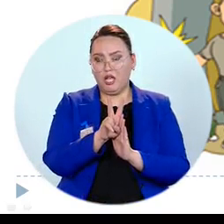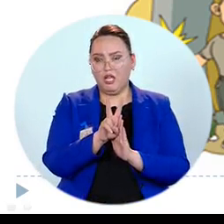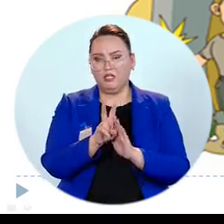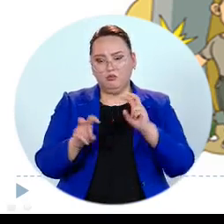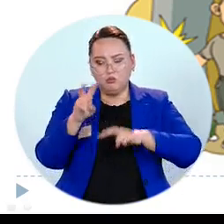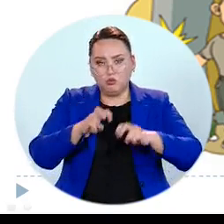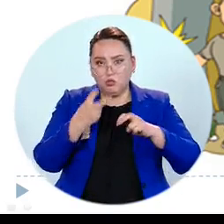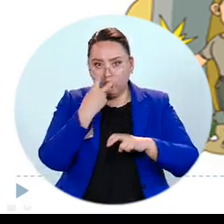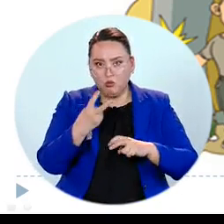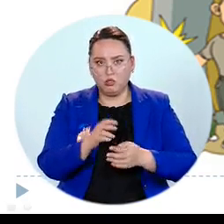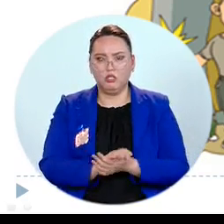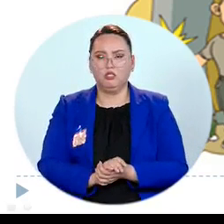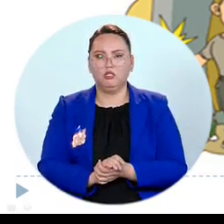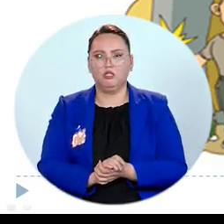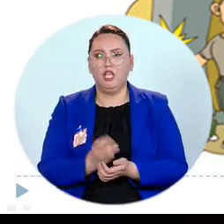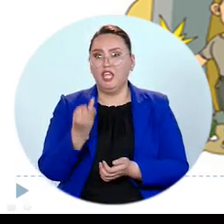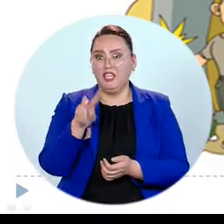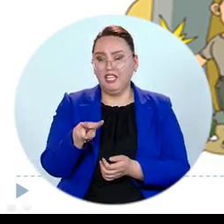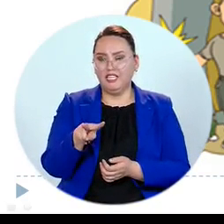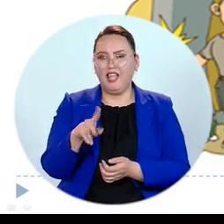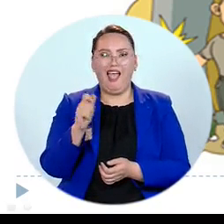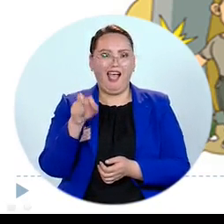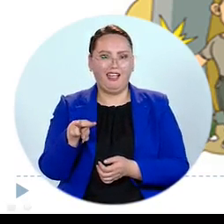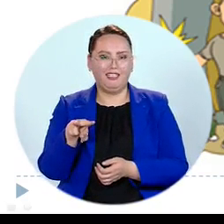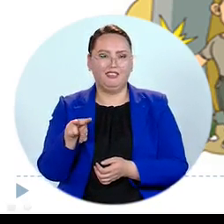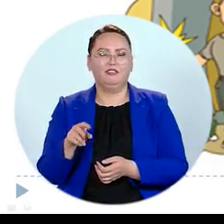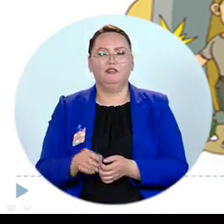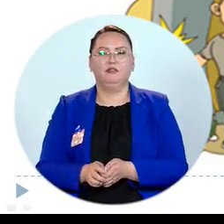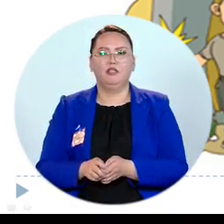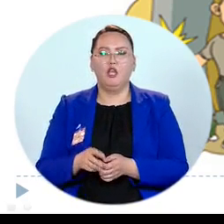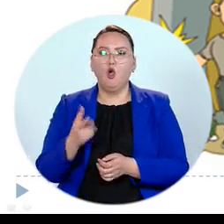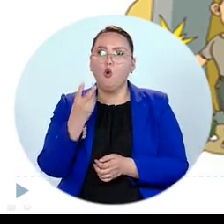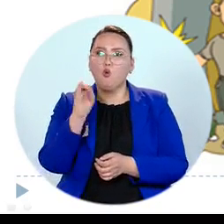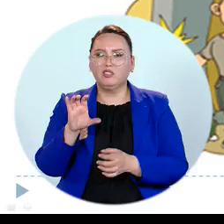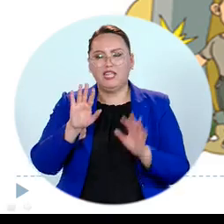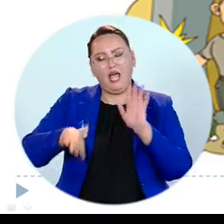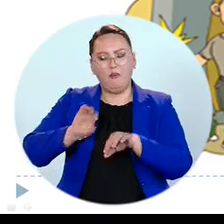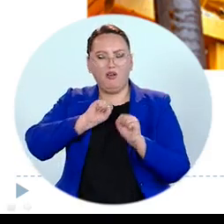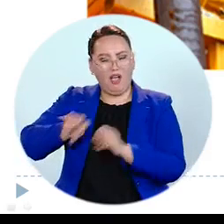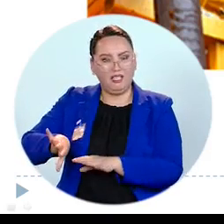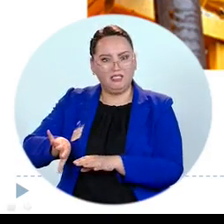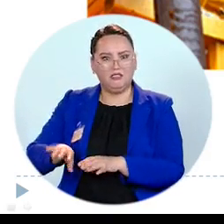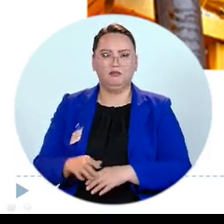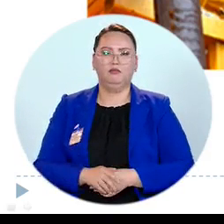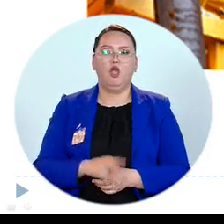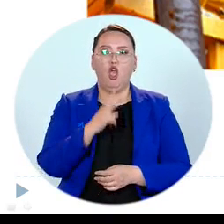པར མ